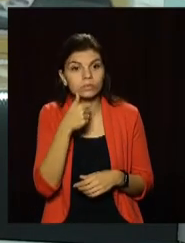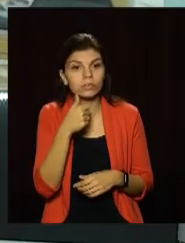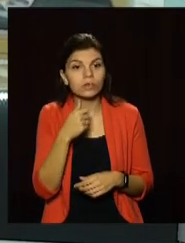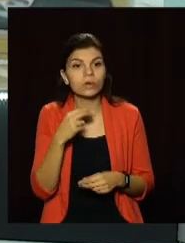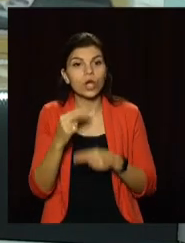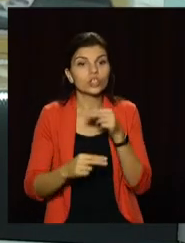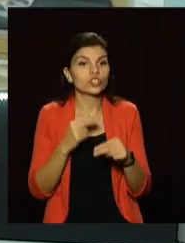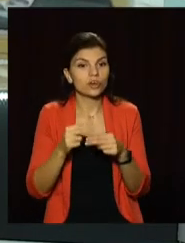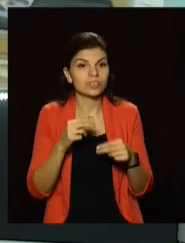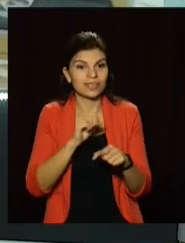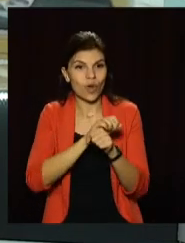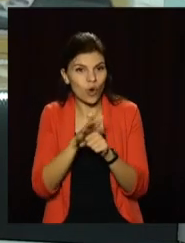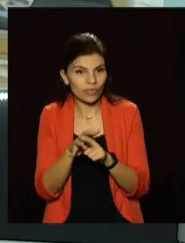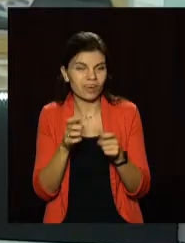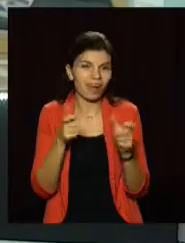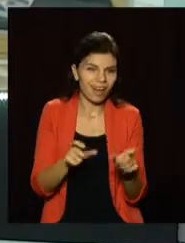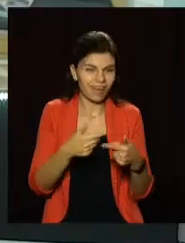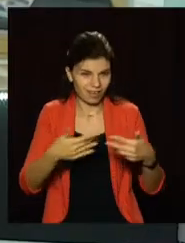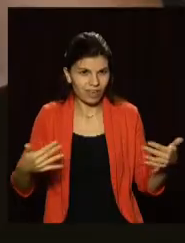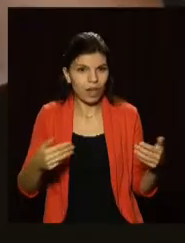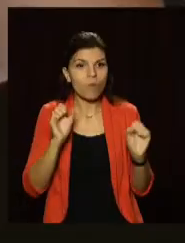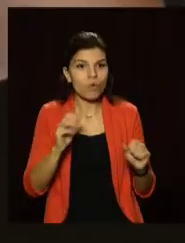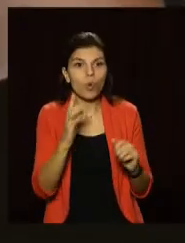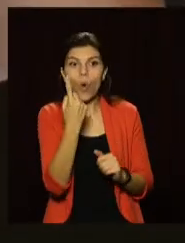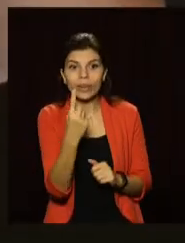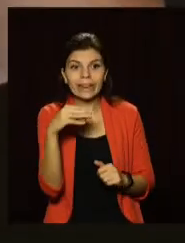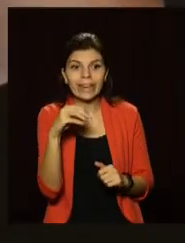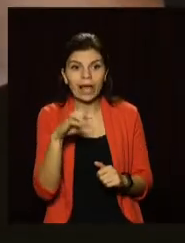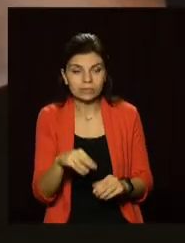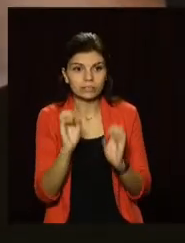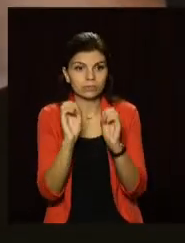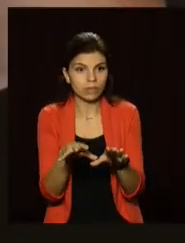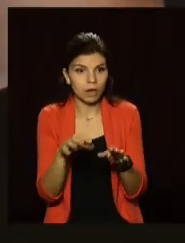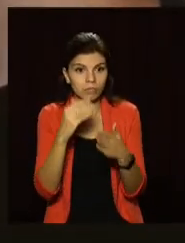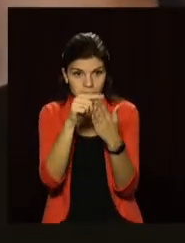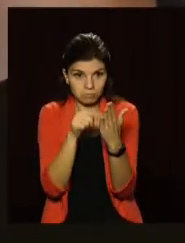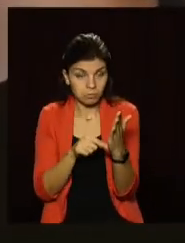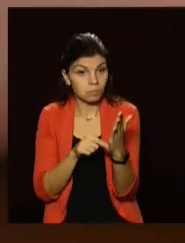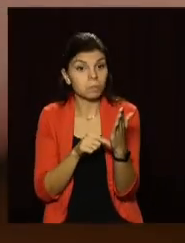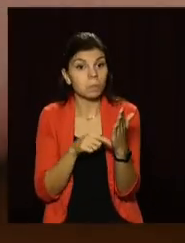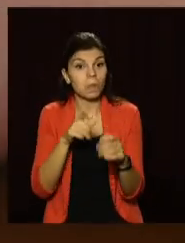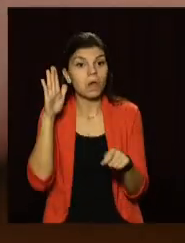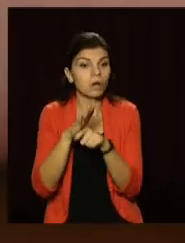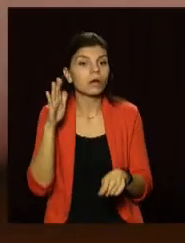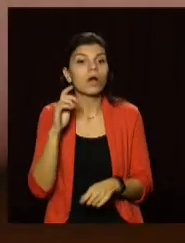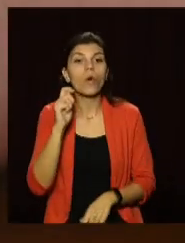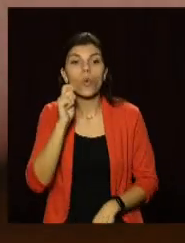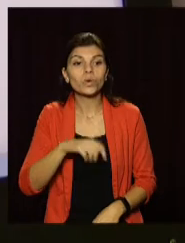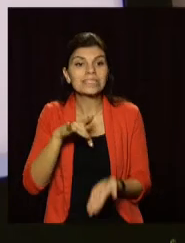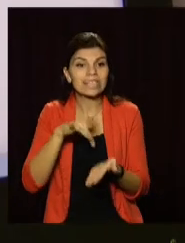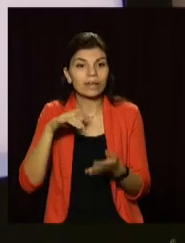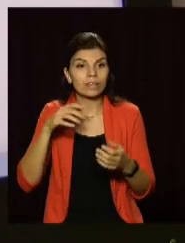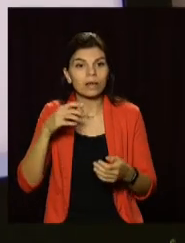через епідеміологічні загрози зможуть скласти лише один тест у пункті тестування. Про це йдеться у наказі Українського центру